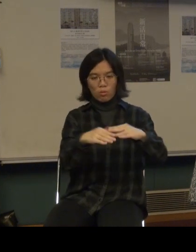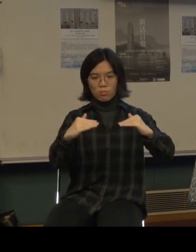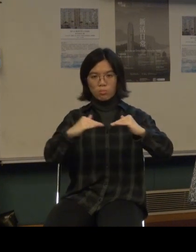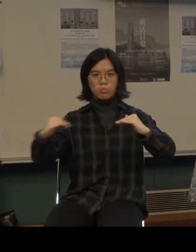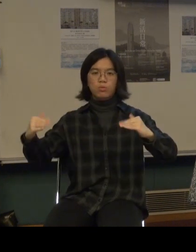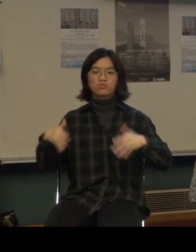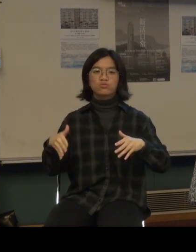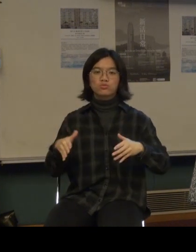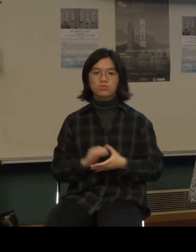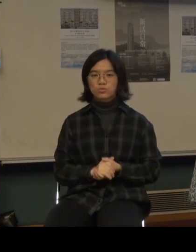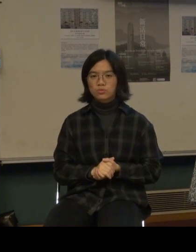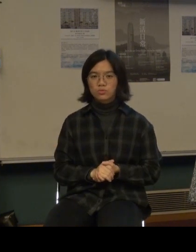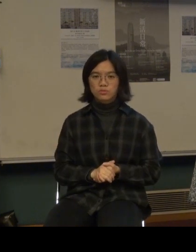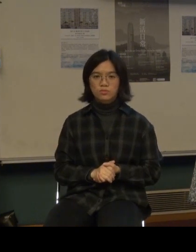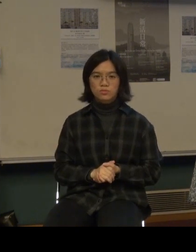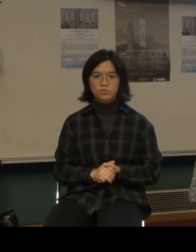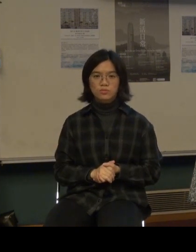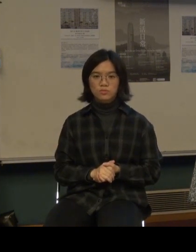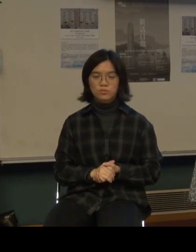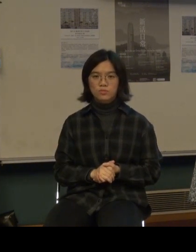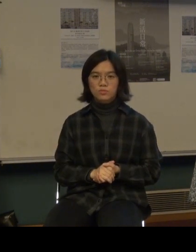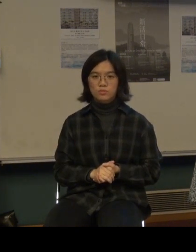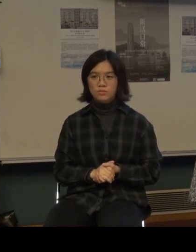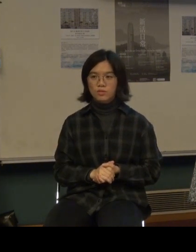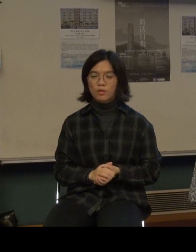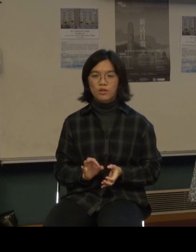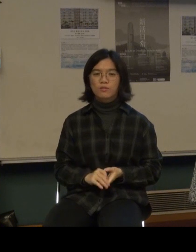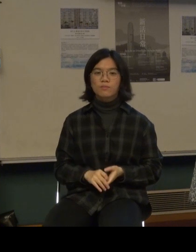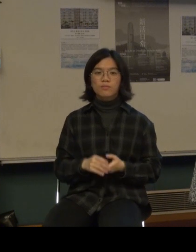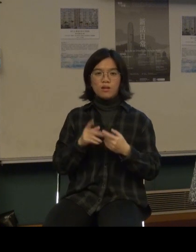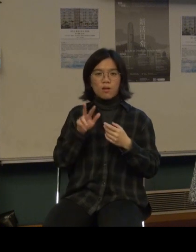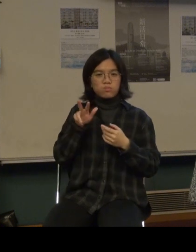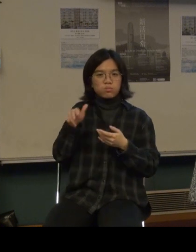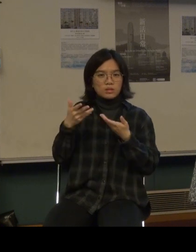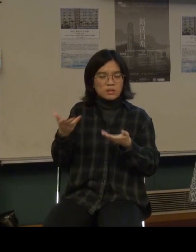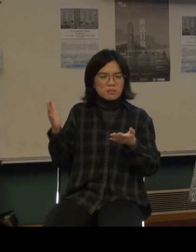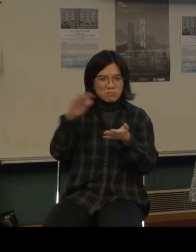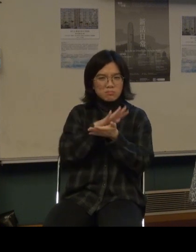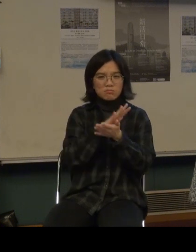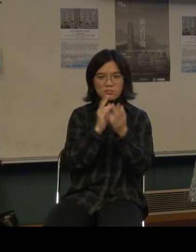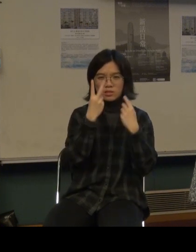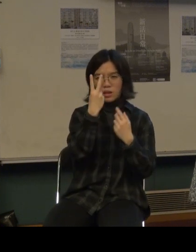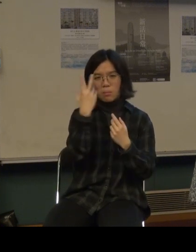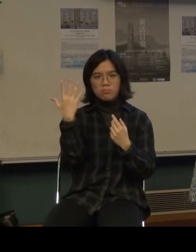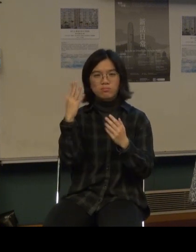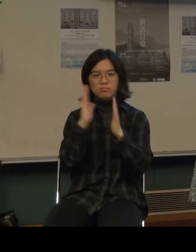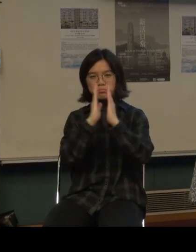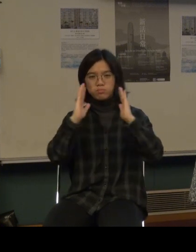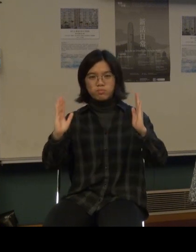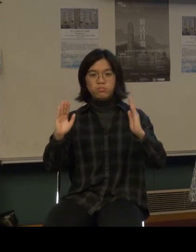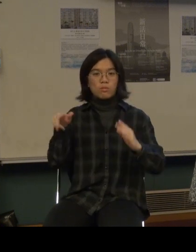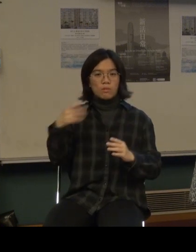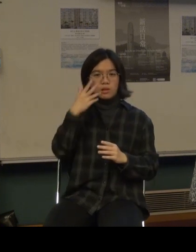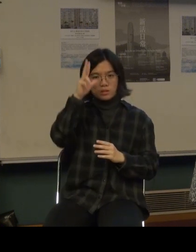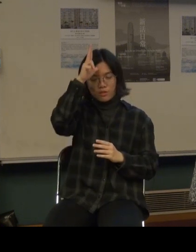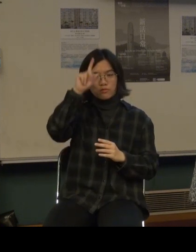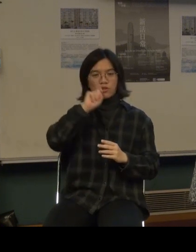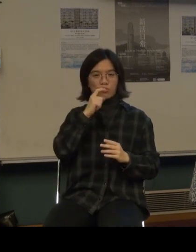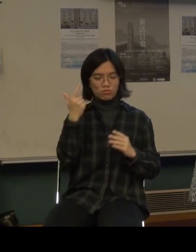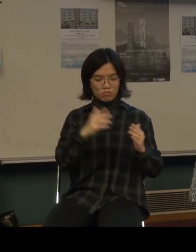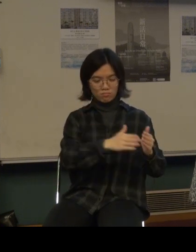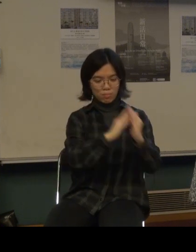但係我哋見到一個情況，就係話咧，即係喺呢25年間咧，其實咧政府就起咗好多個呢啲咁樣嘅小型用混凝土屋頂嘅